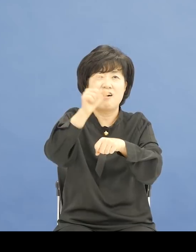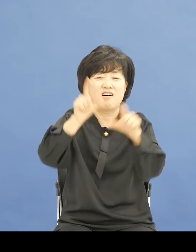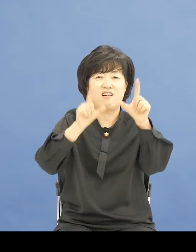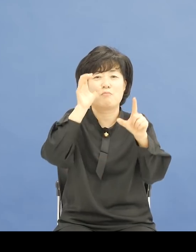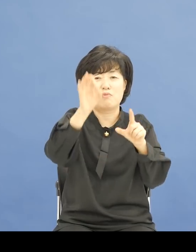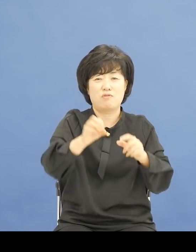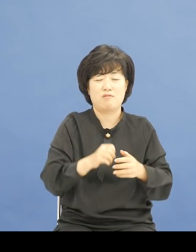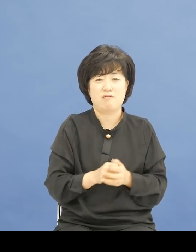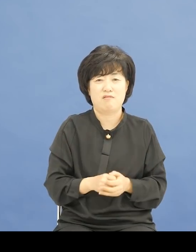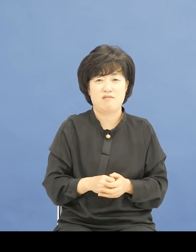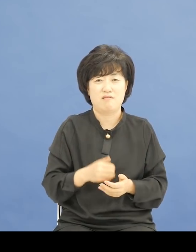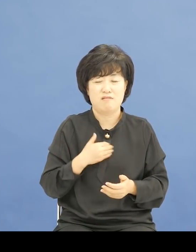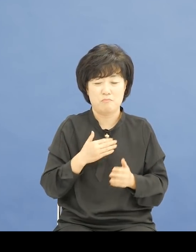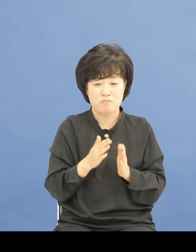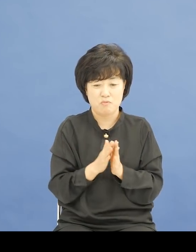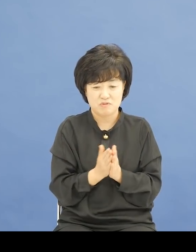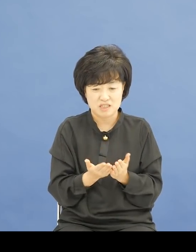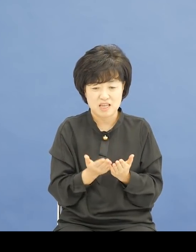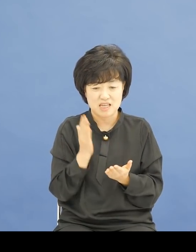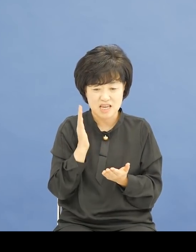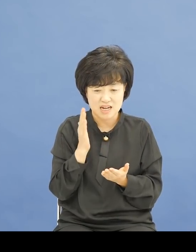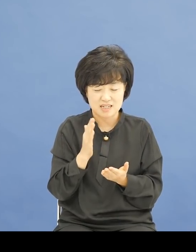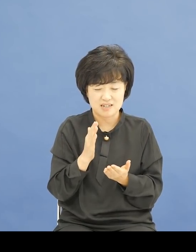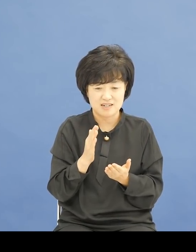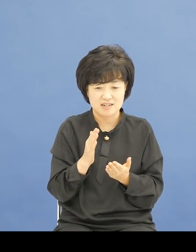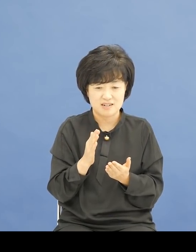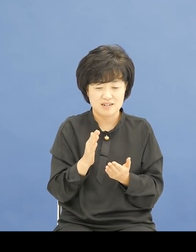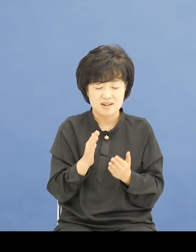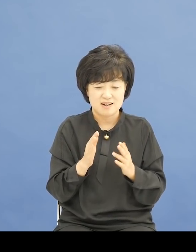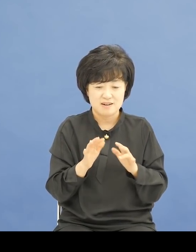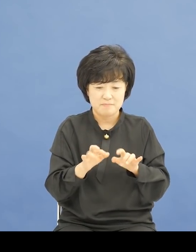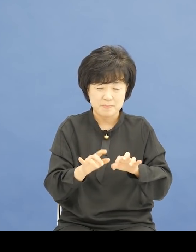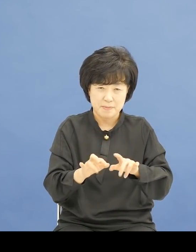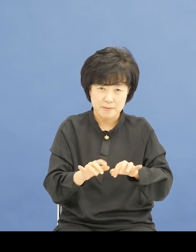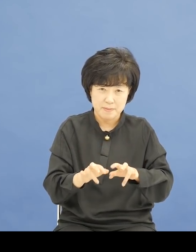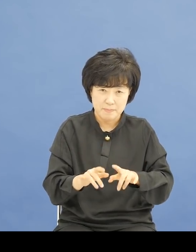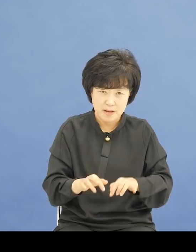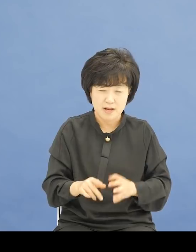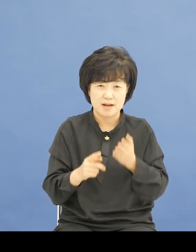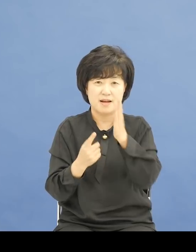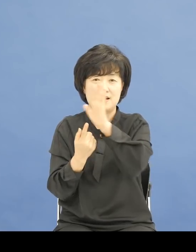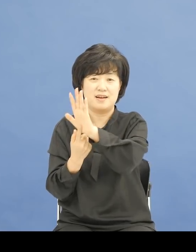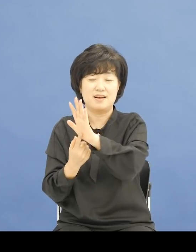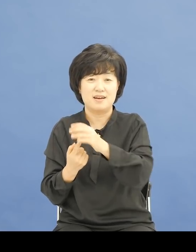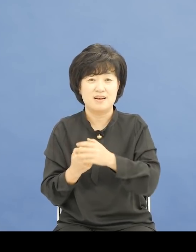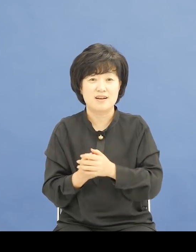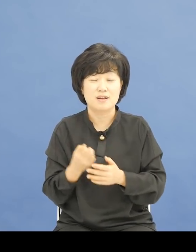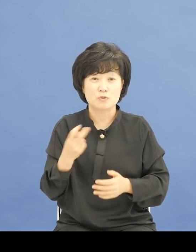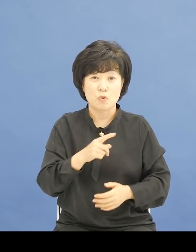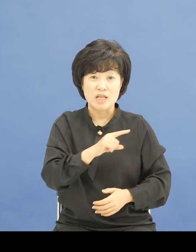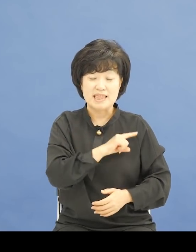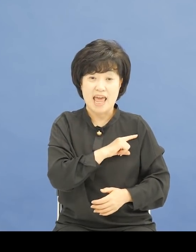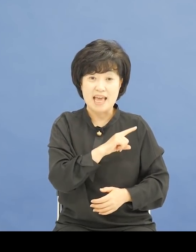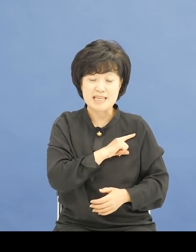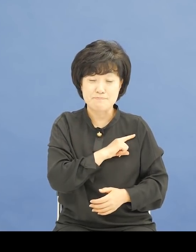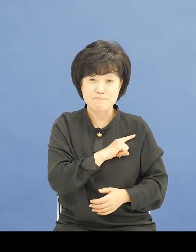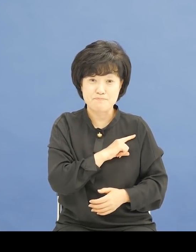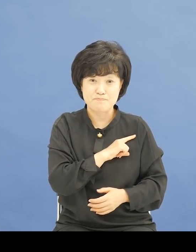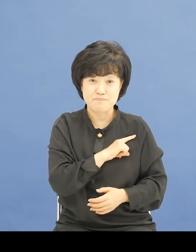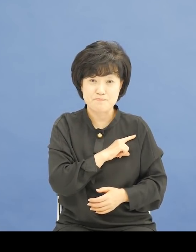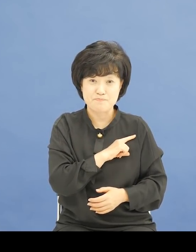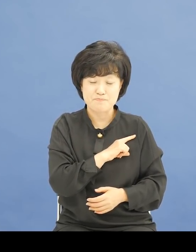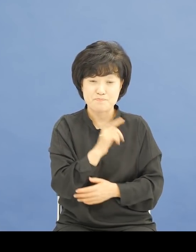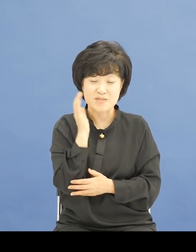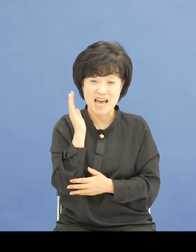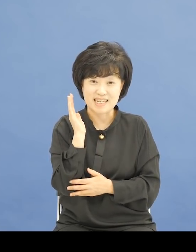같아요. 네. 아무튼 본인의 이야기를 이렇게 SNS상에 이야기를 묶어서 이제 책으로 발매하셨고 특별히 네임 스토리까지 만들어셨다고요?